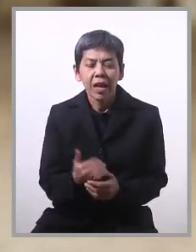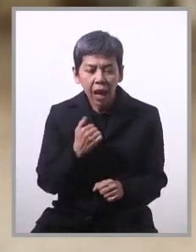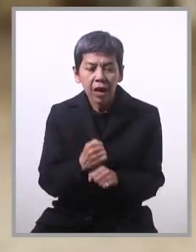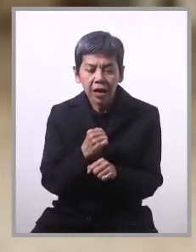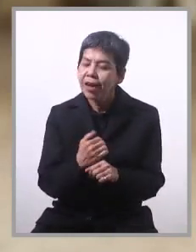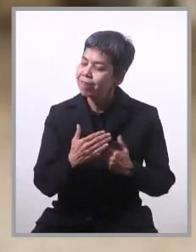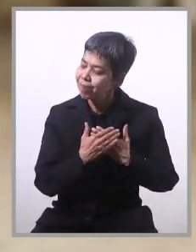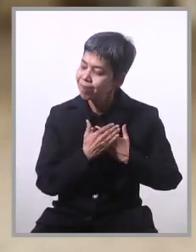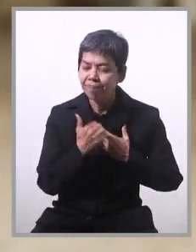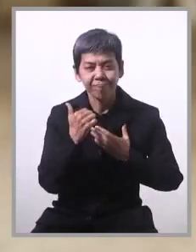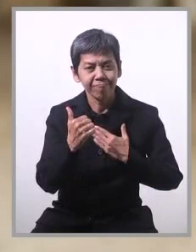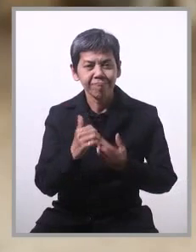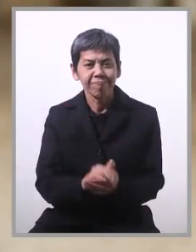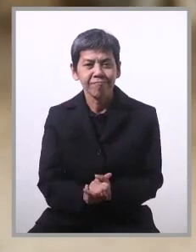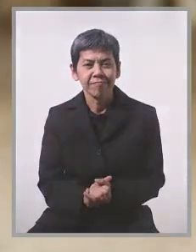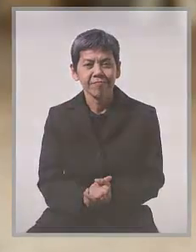เจ๊เขาก็รัก